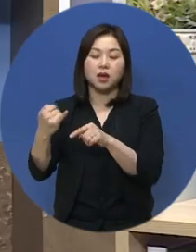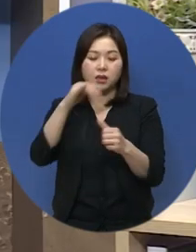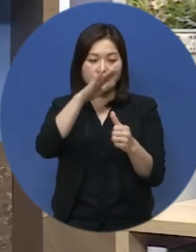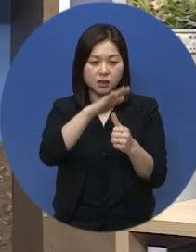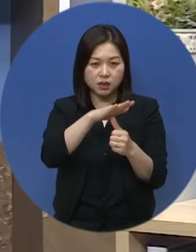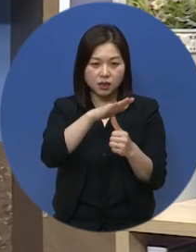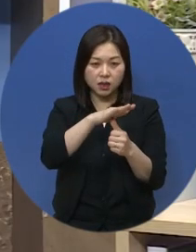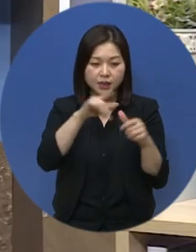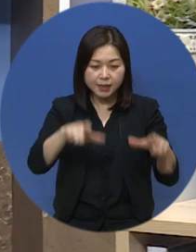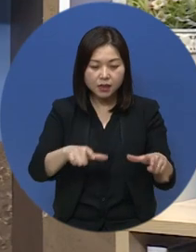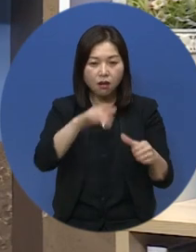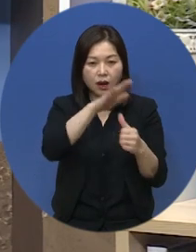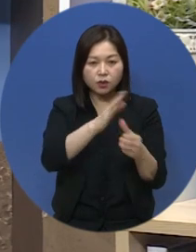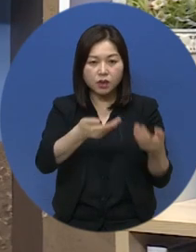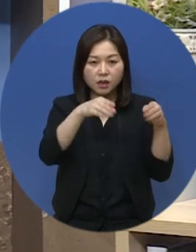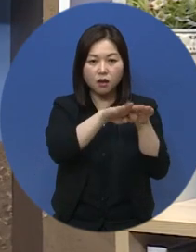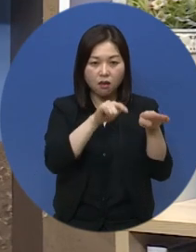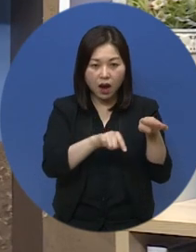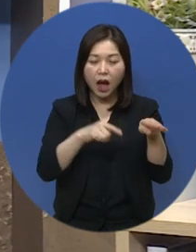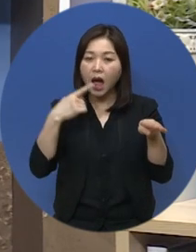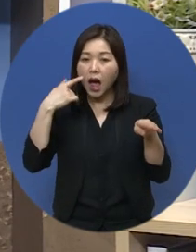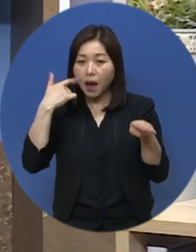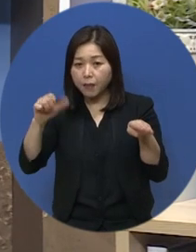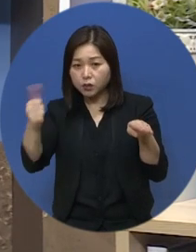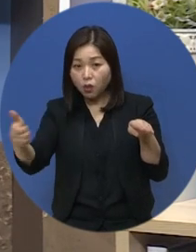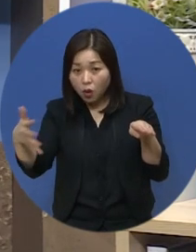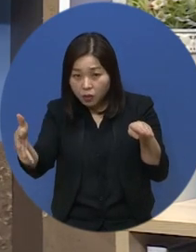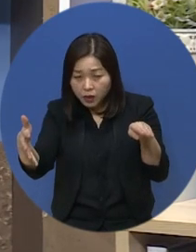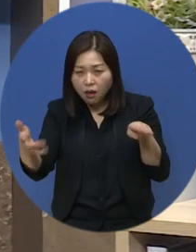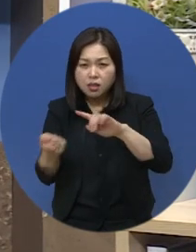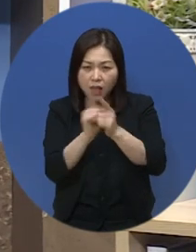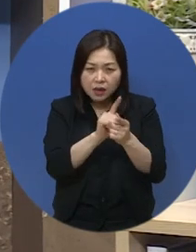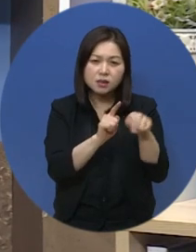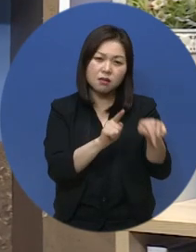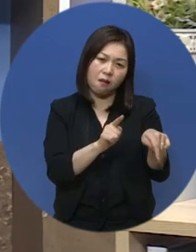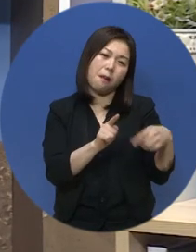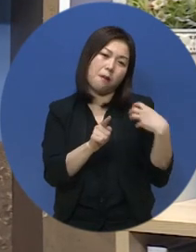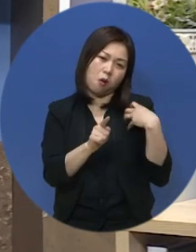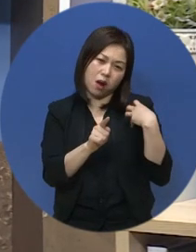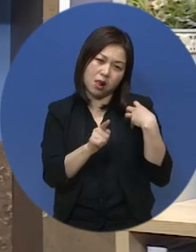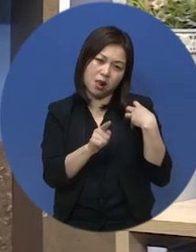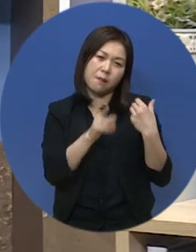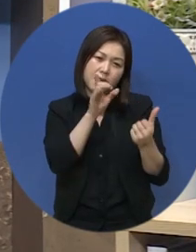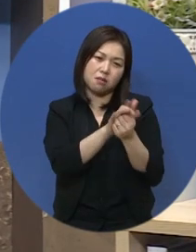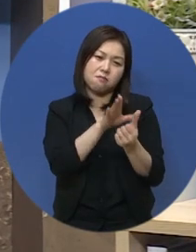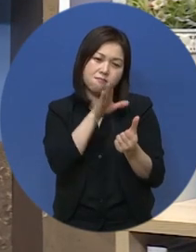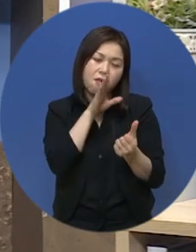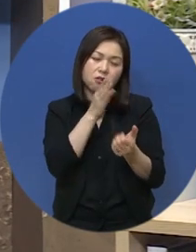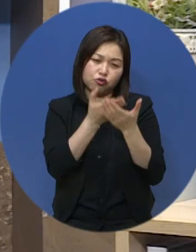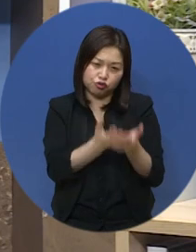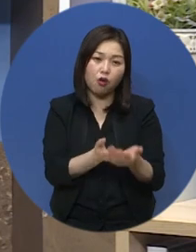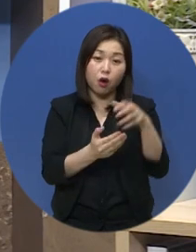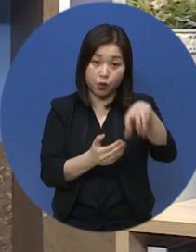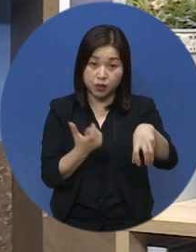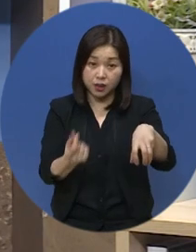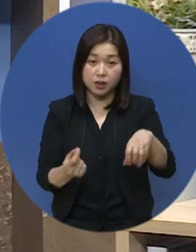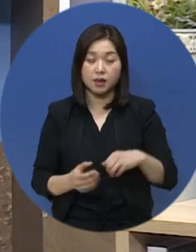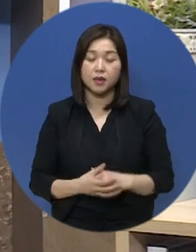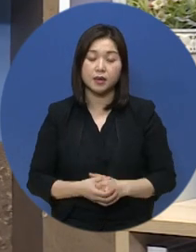그런 든든한 그런 버팀목이 됐을 것 같은데요. 그럼